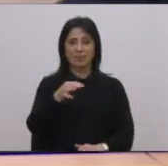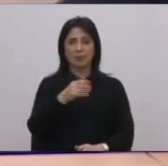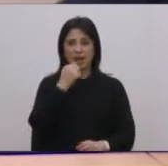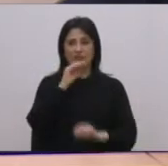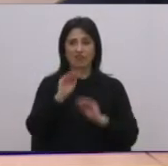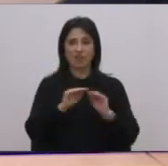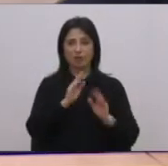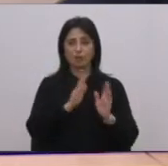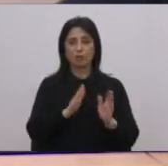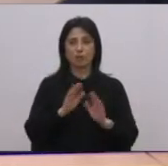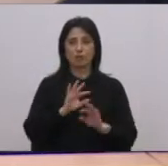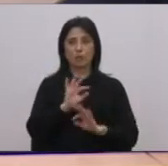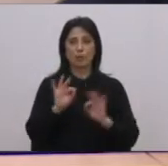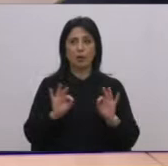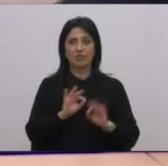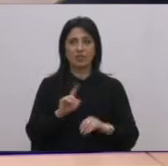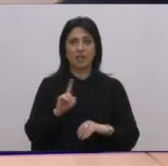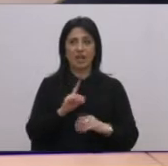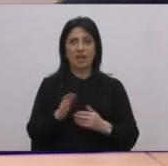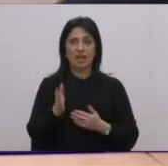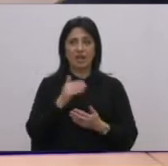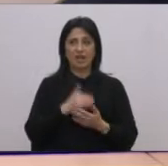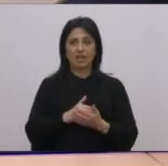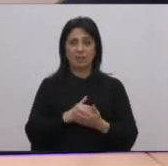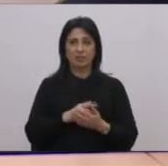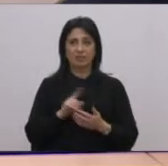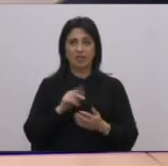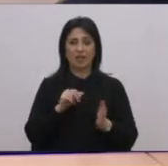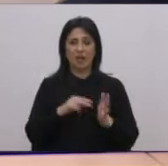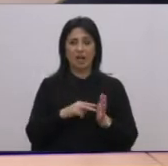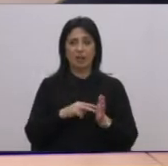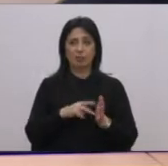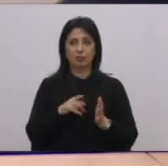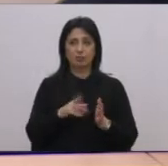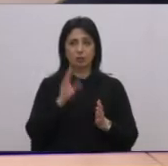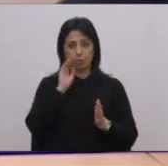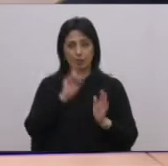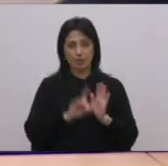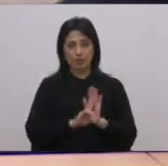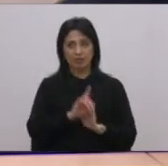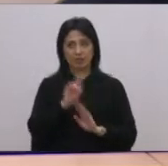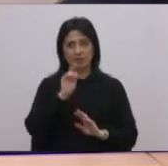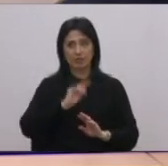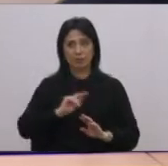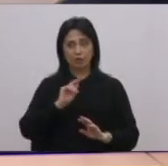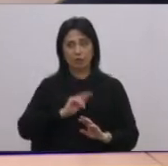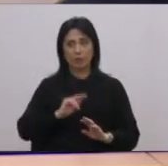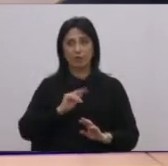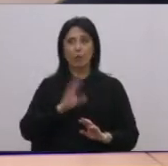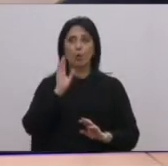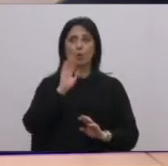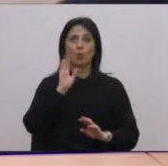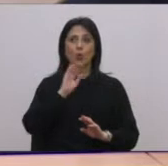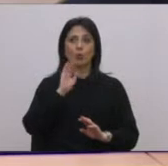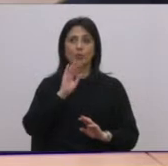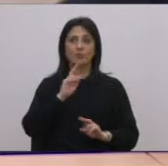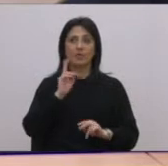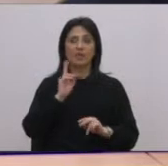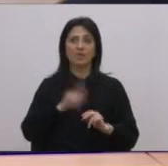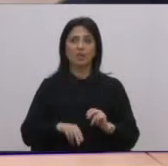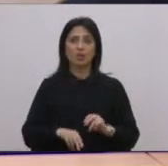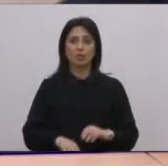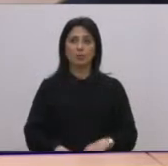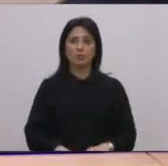infrastrukturis moțesrigebis proekti ra etapsia, ra ghirebulebisa, rodis daiqeba samushavebi da rodis